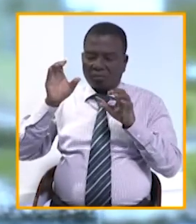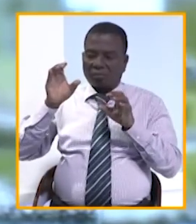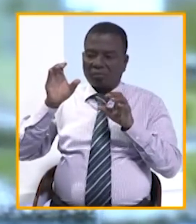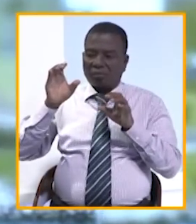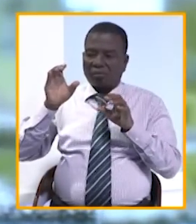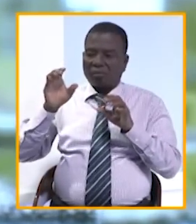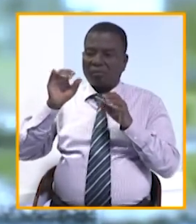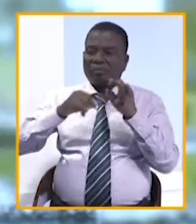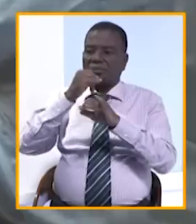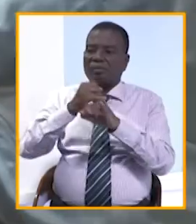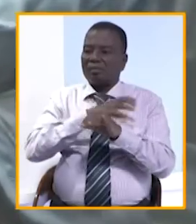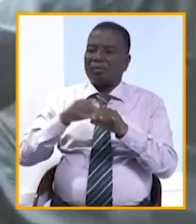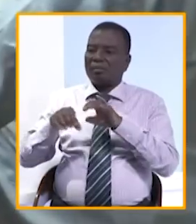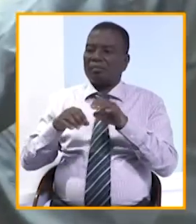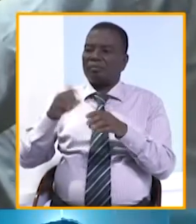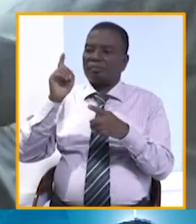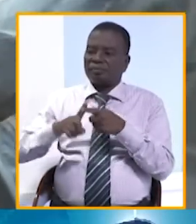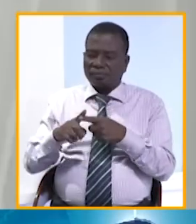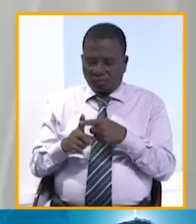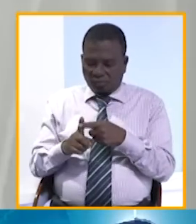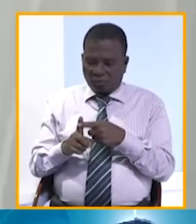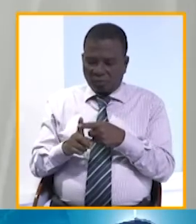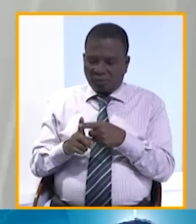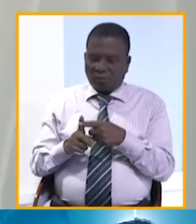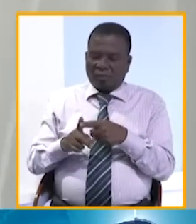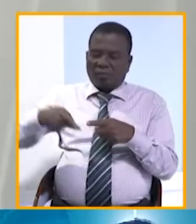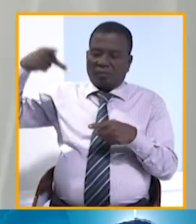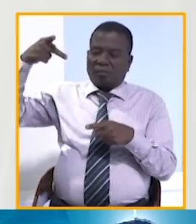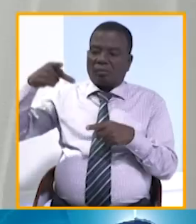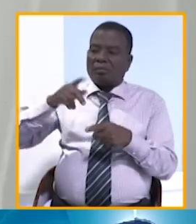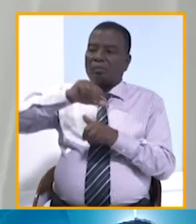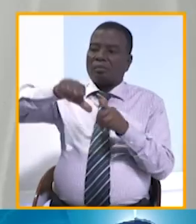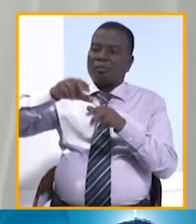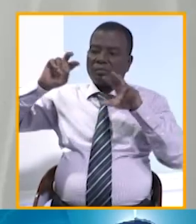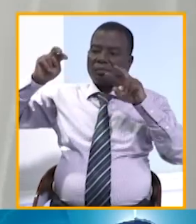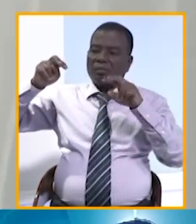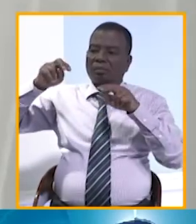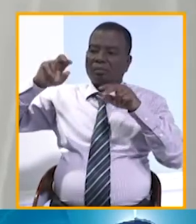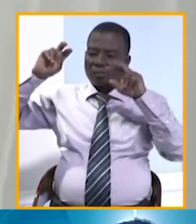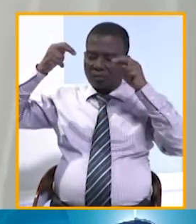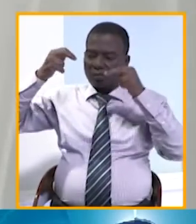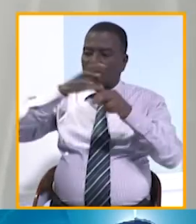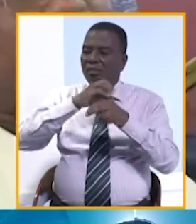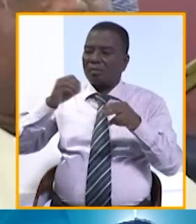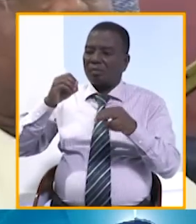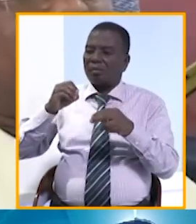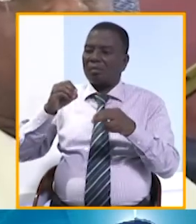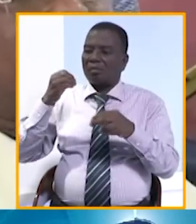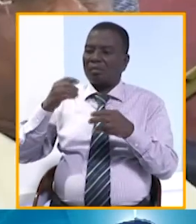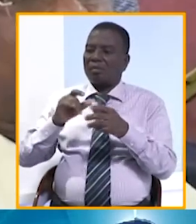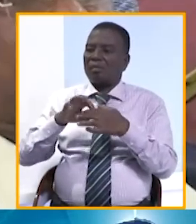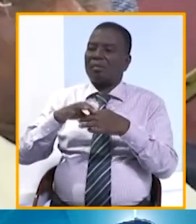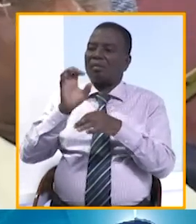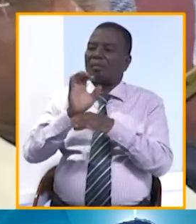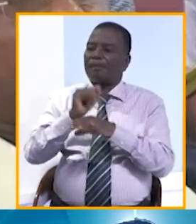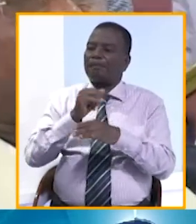la mangue de Côte d'Ivoire s'est tenue à Korogo, le nord du pays, autour du thème « Commercialisation de la mangue fraîche et transformée de Côte d'Ivoire ». Les